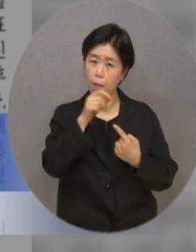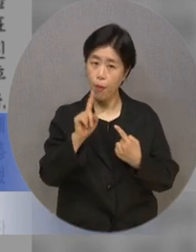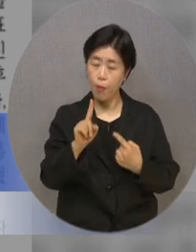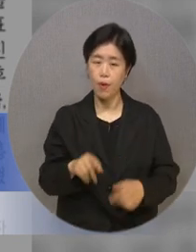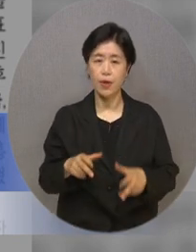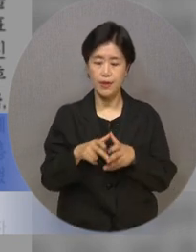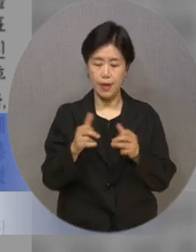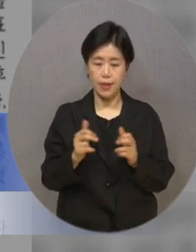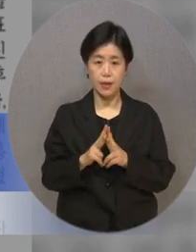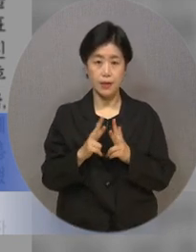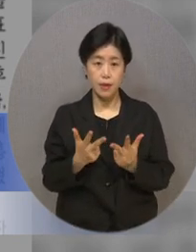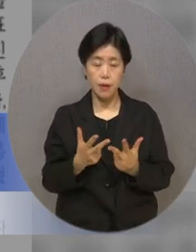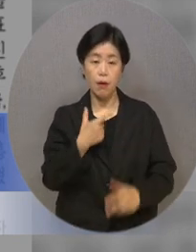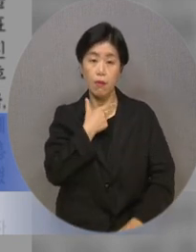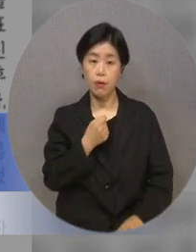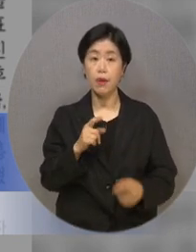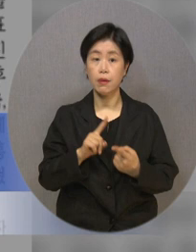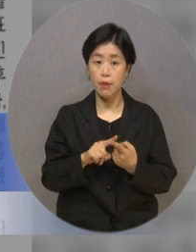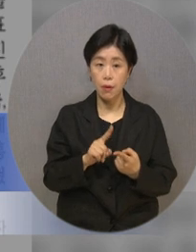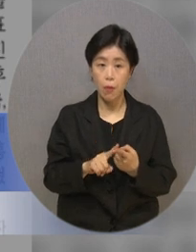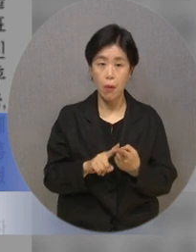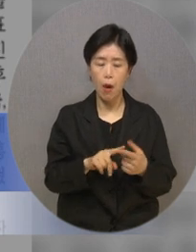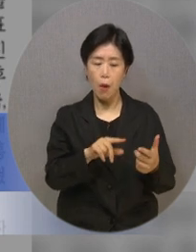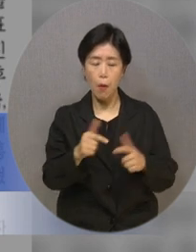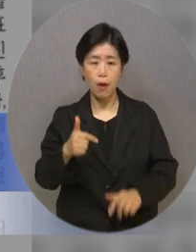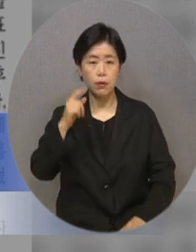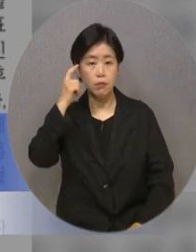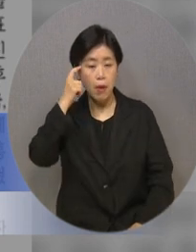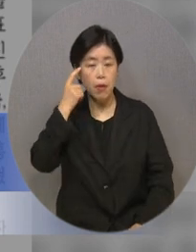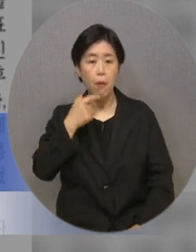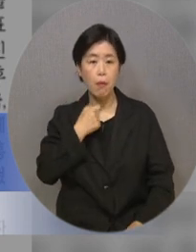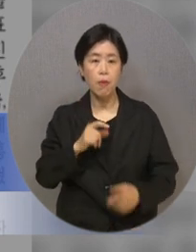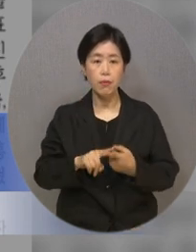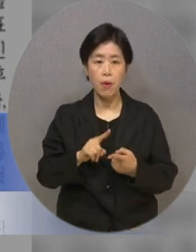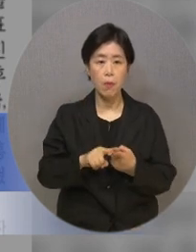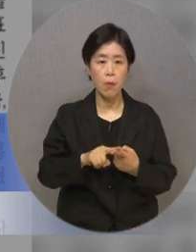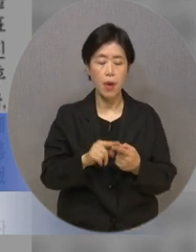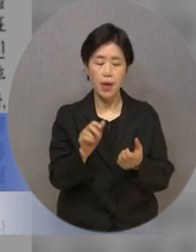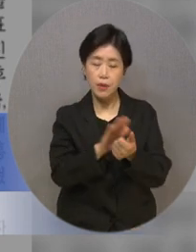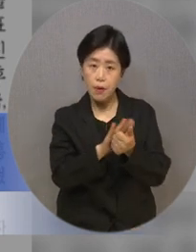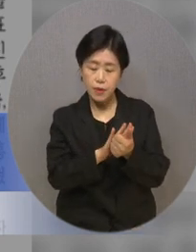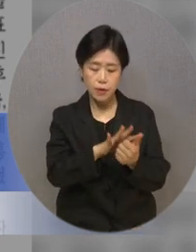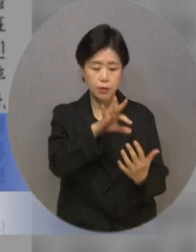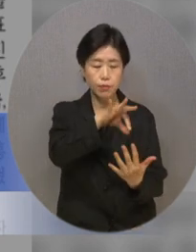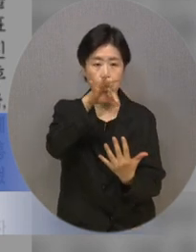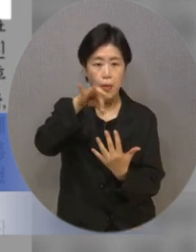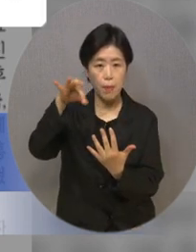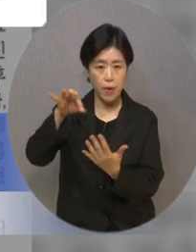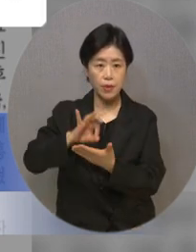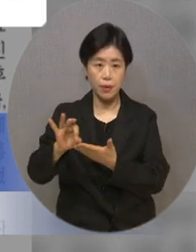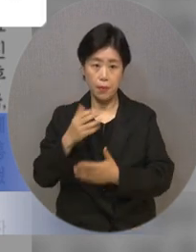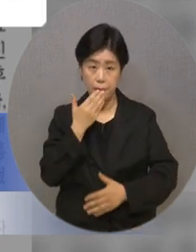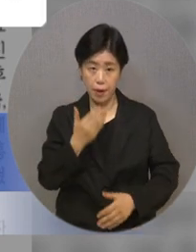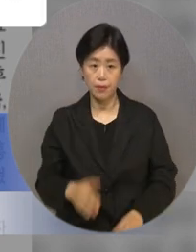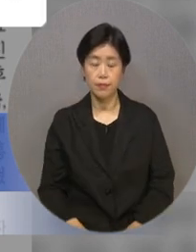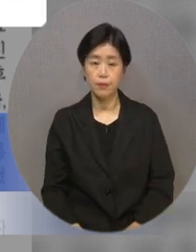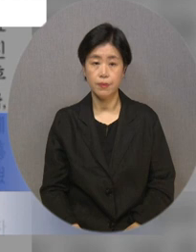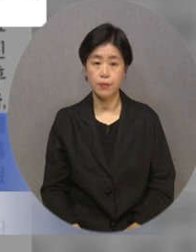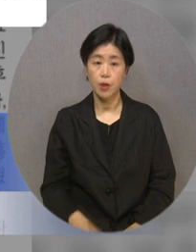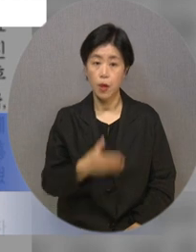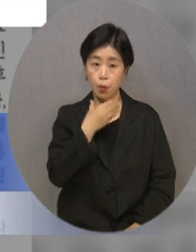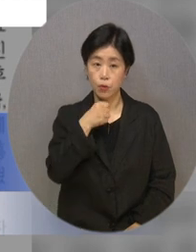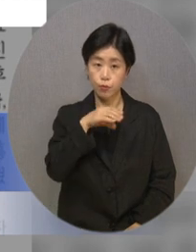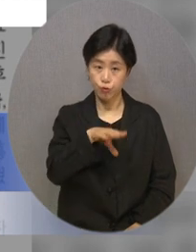장애인 당사자가 욕구에 따라 유연하게 서비스를 선택할 수 있도록 지원하는 제도인데요이 복지부는